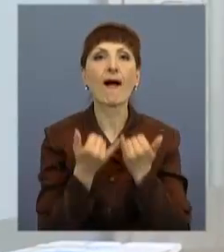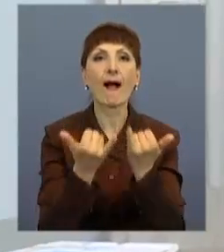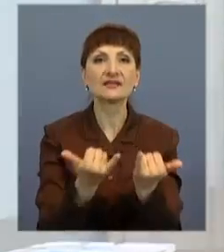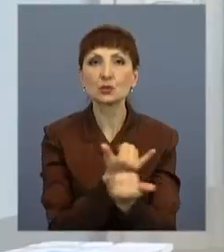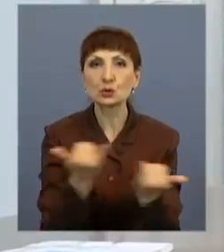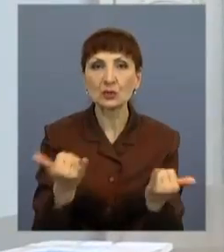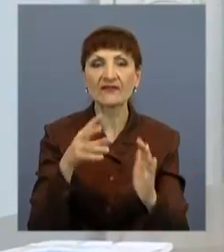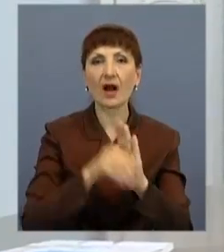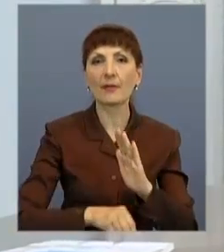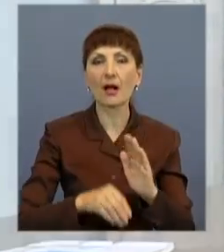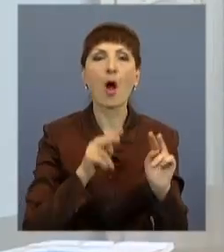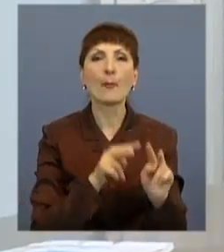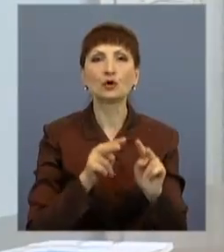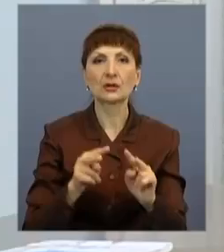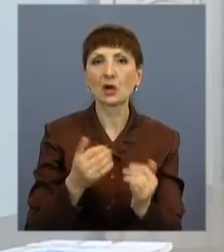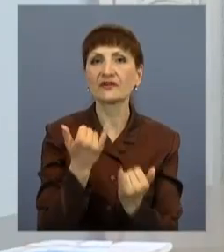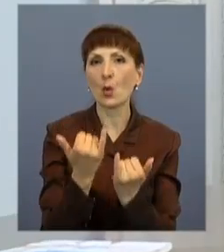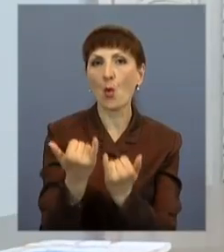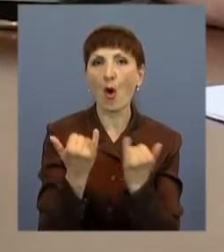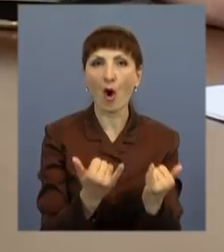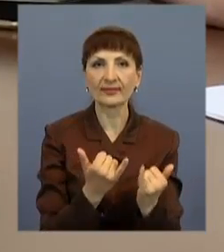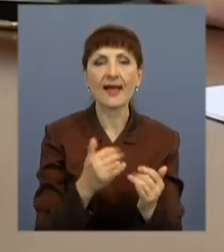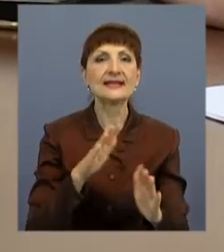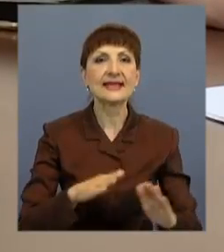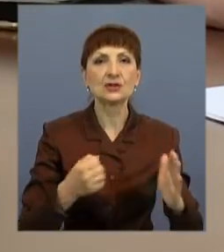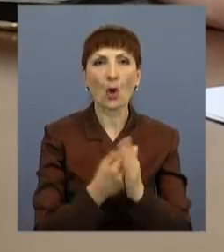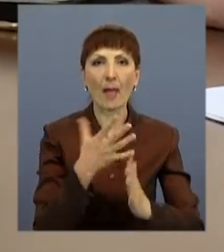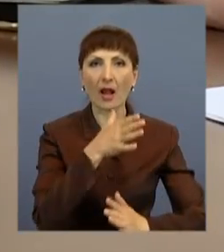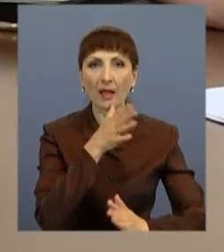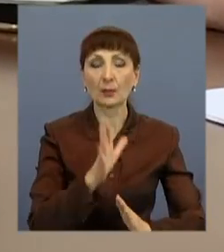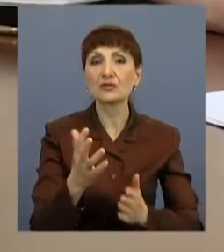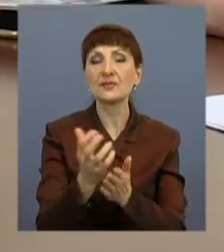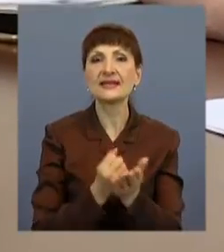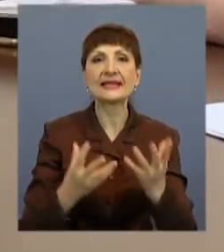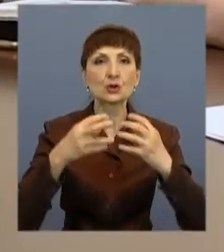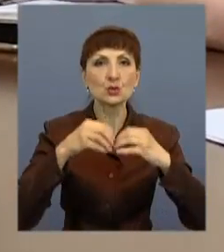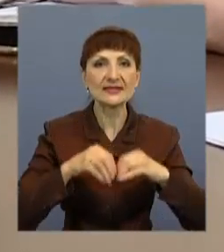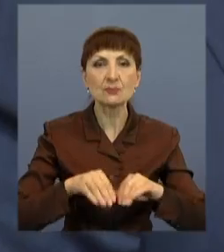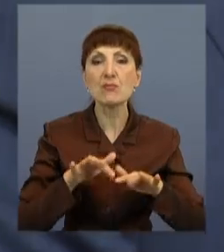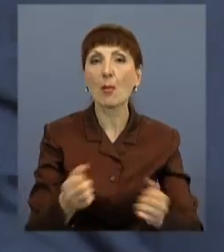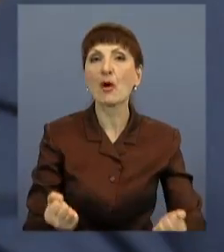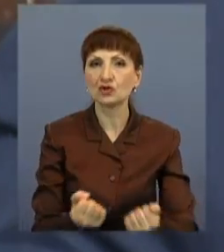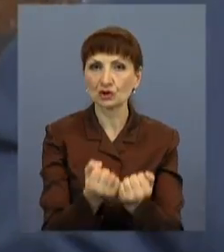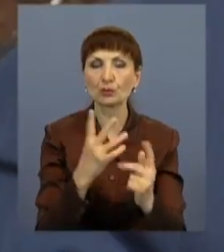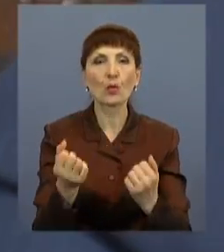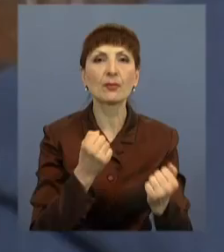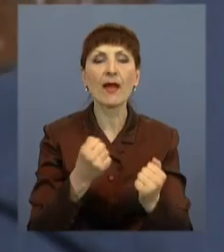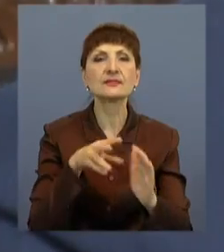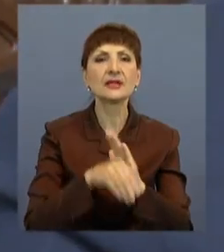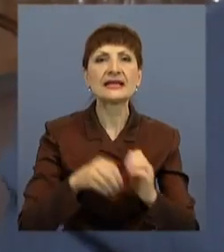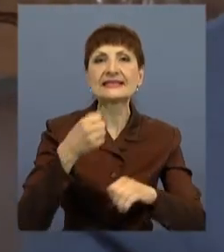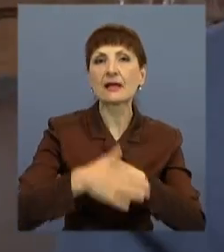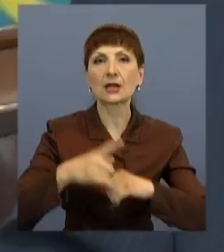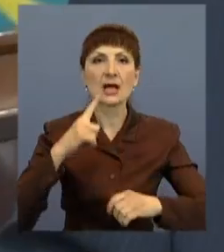в рамках модели патронажного ухода за детьми до 5 лет. Будут приняты инклюзивные меры поддержки, будет укрепляться потенциал центров